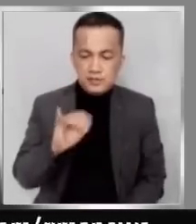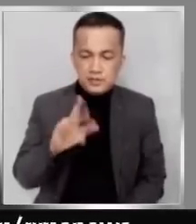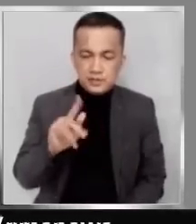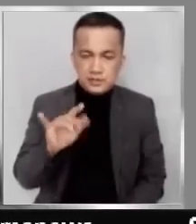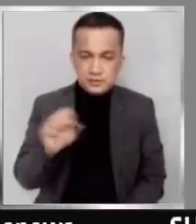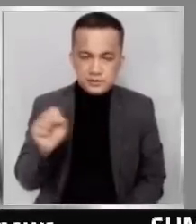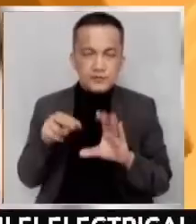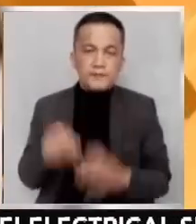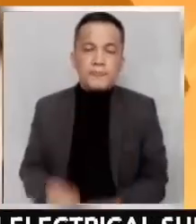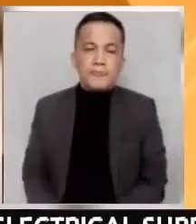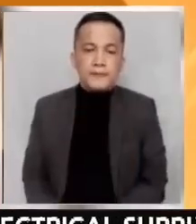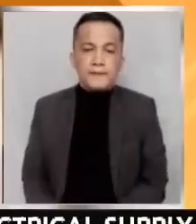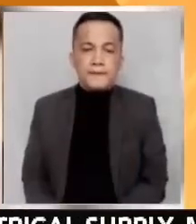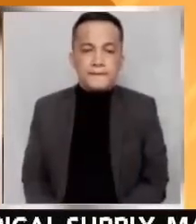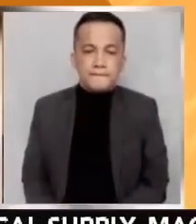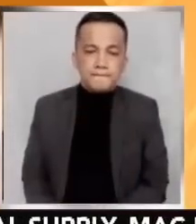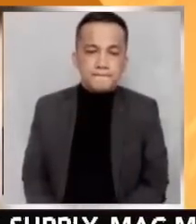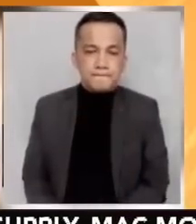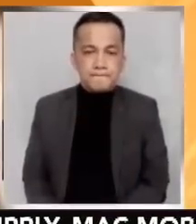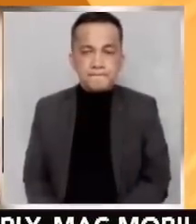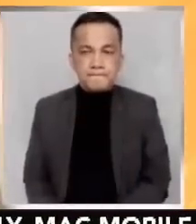asukal.